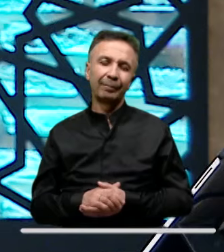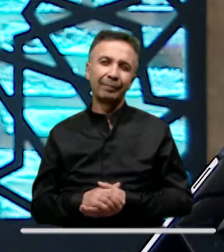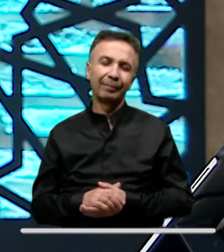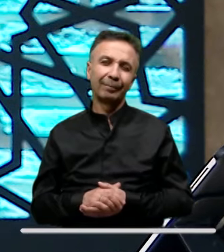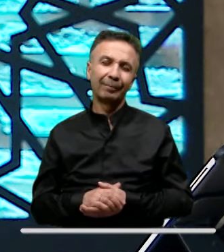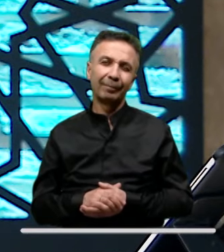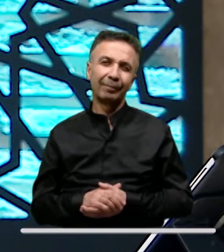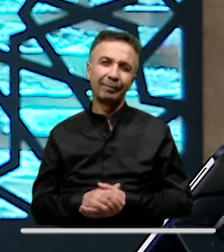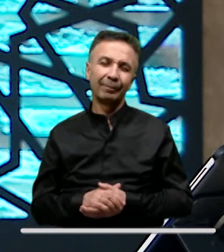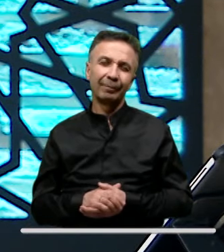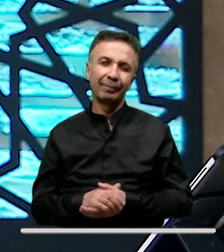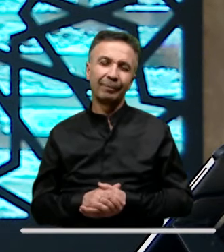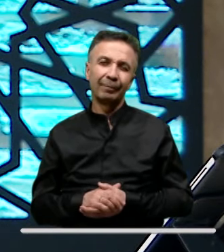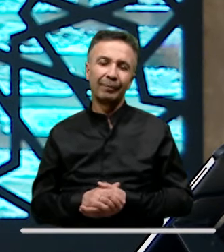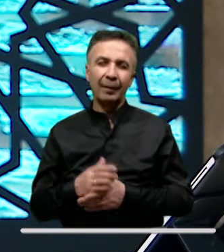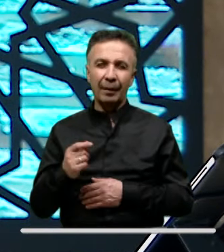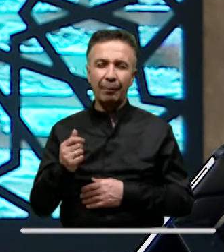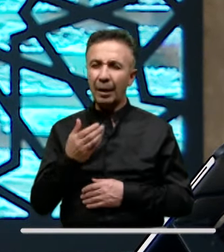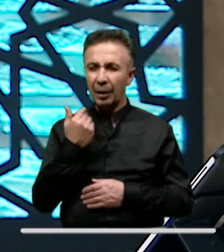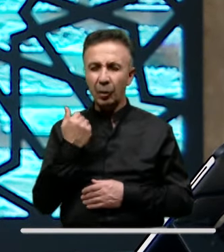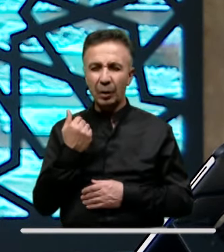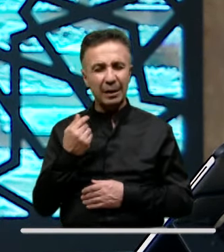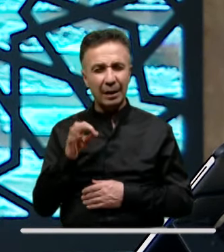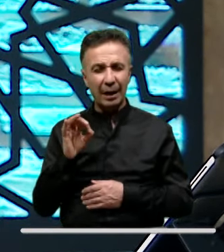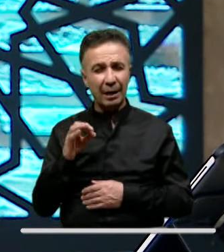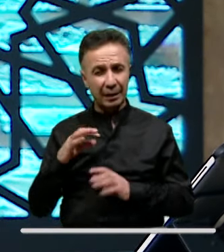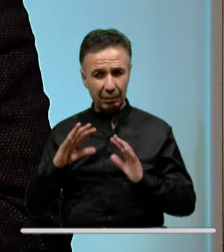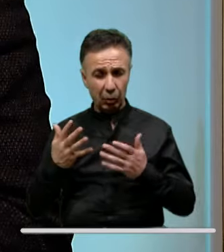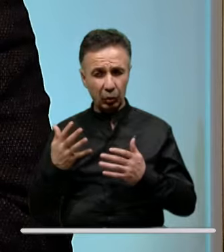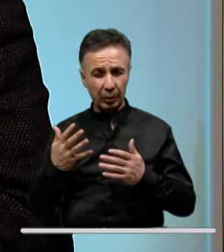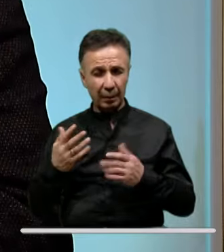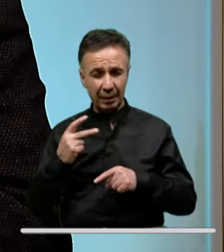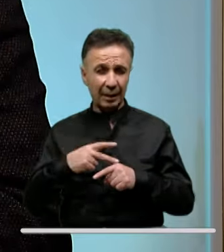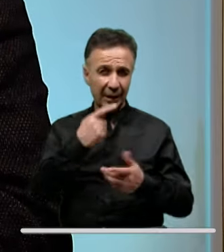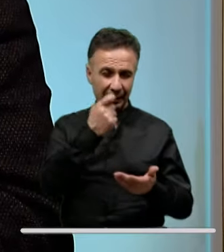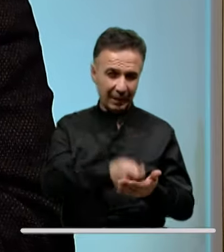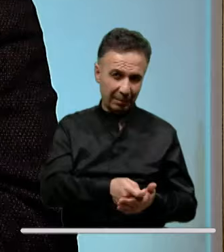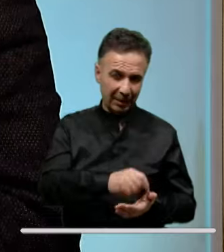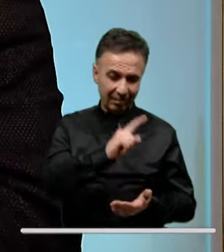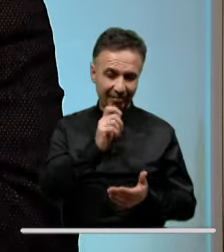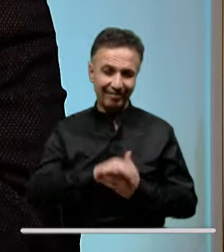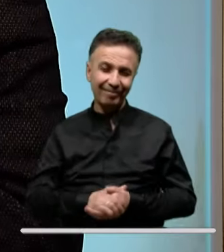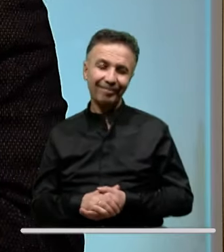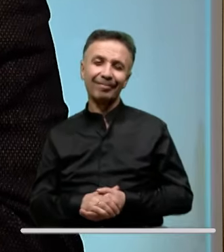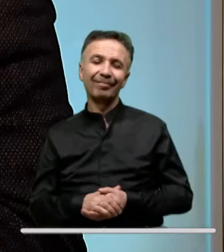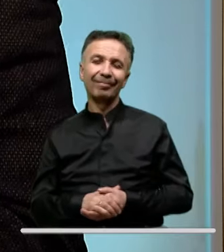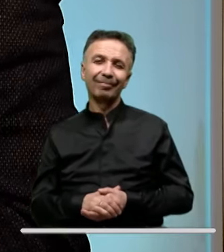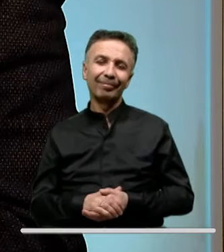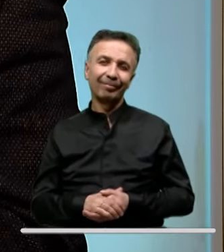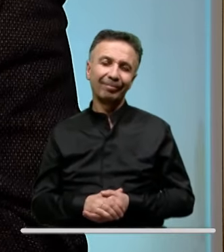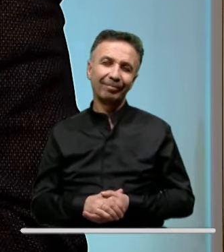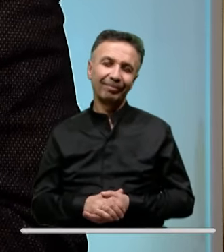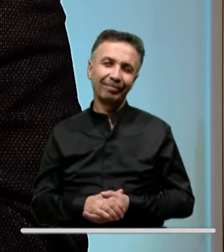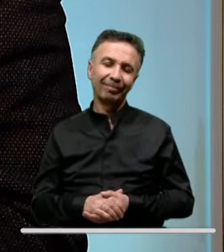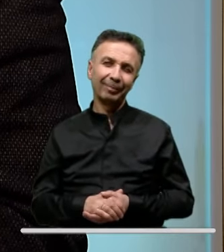duymak lazım hocam. Nakit yok, illa altını bozdurup vermemiz gerekir mi? Yani altında para değil mi? O da nakit. Yani. Tabii. Var olan birikim. Ben